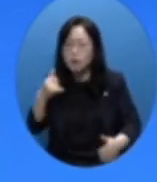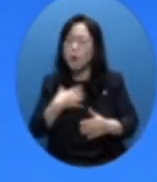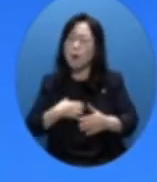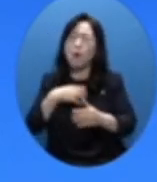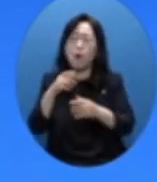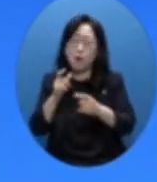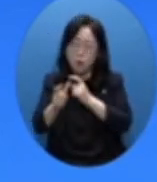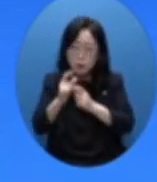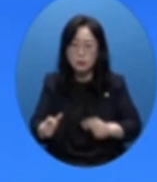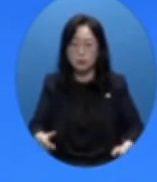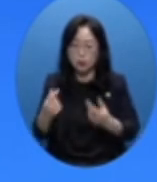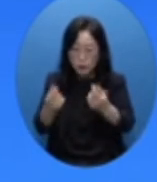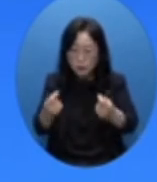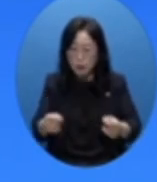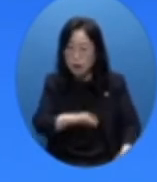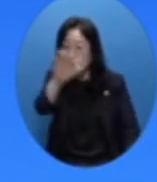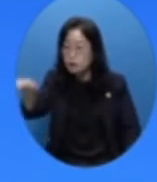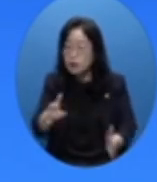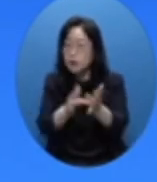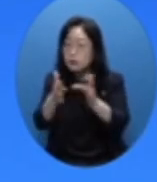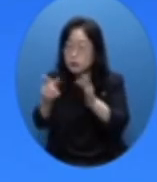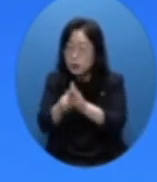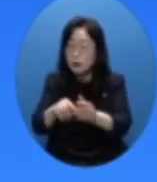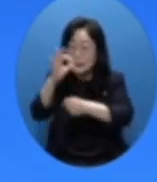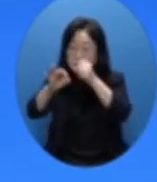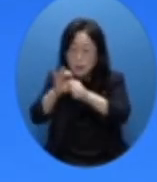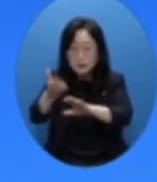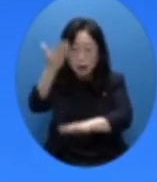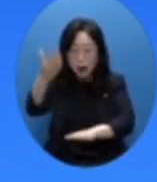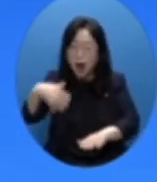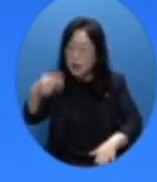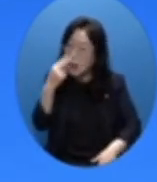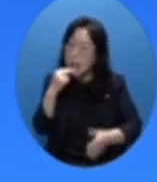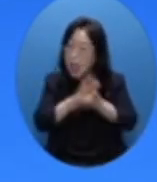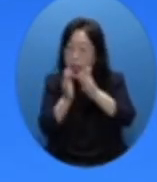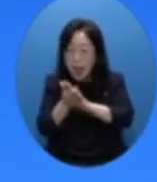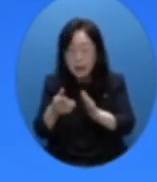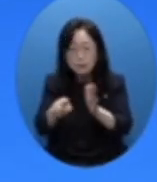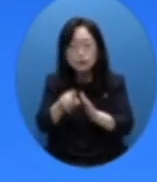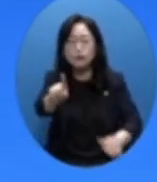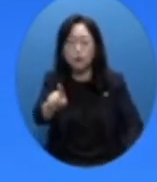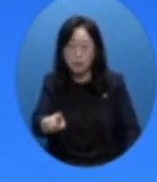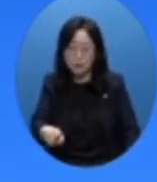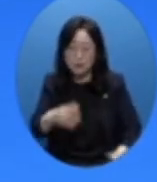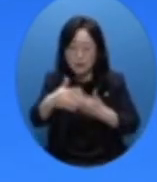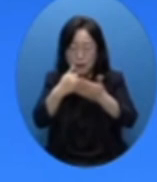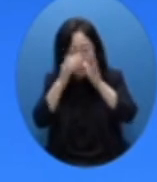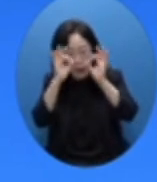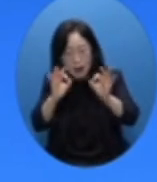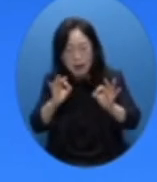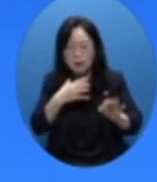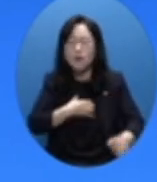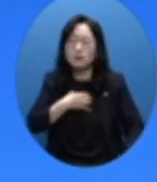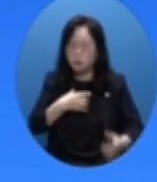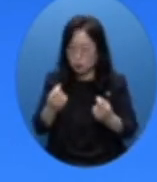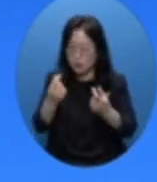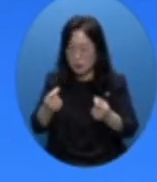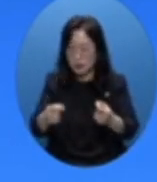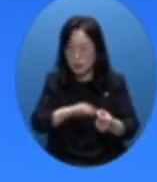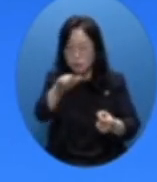십 년이 지나도록 아직도 천자 의 모습 이라고 하면 우리 하나님의 얼마나 그 짐 아시겠습니까 우리 믿음이 잘 알아야 되는